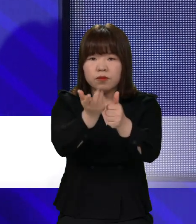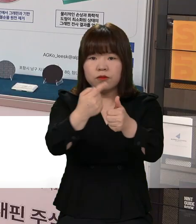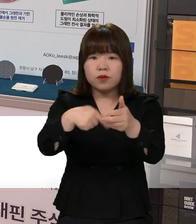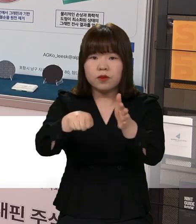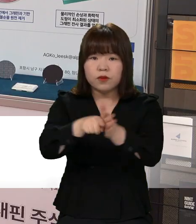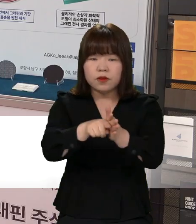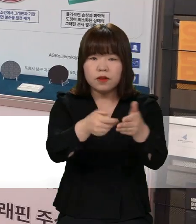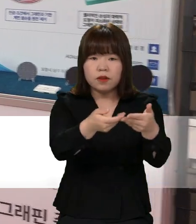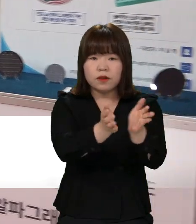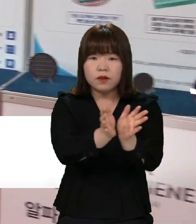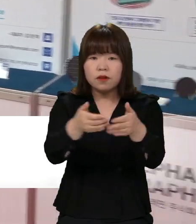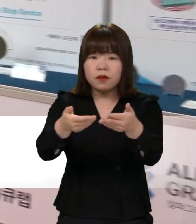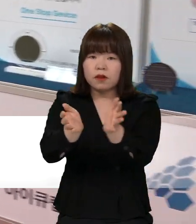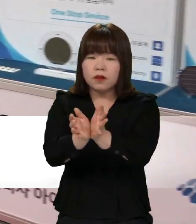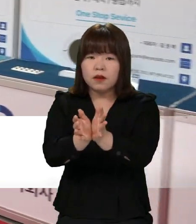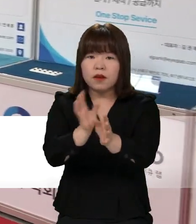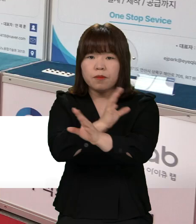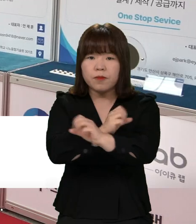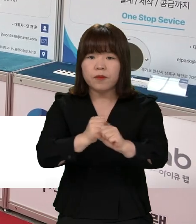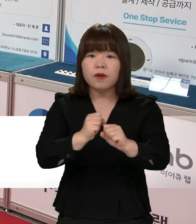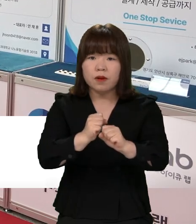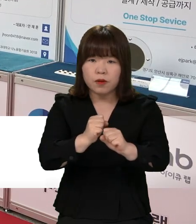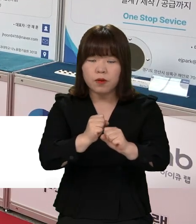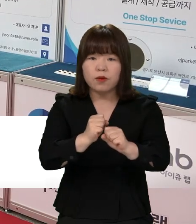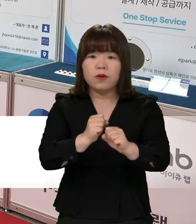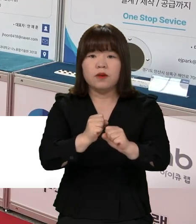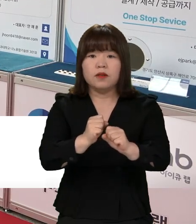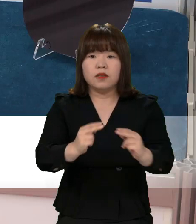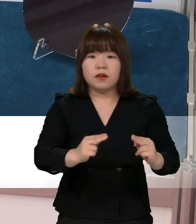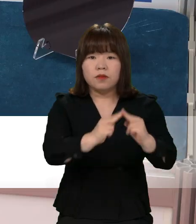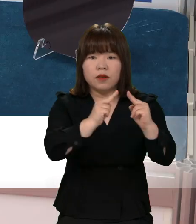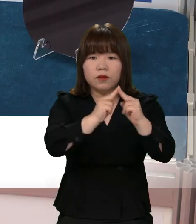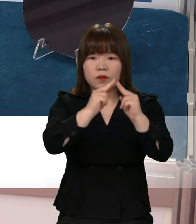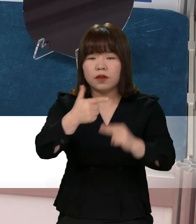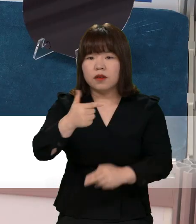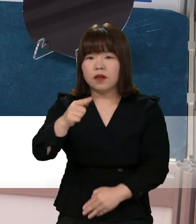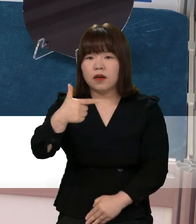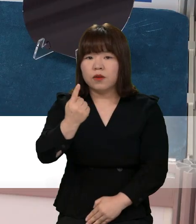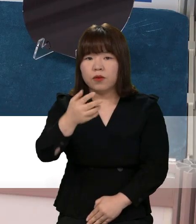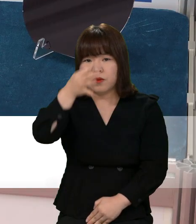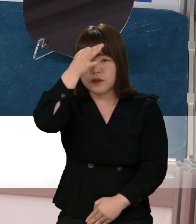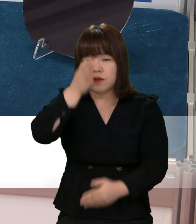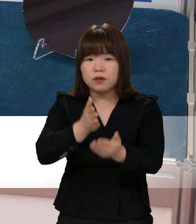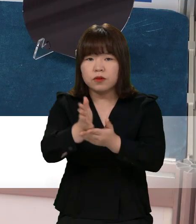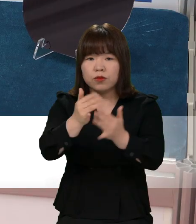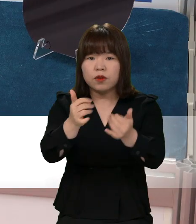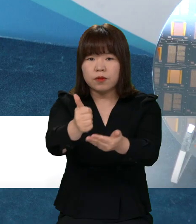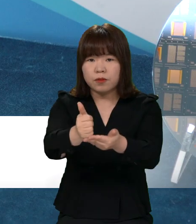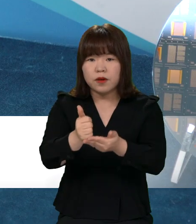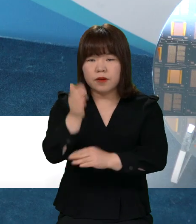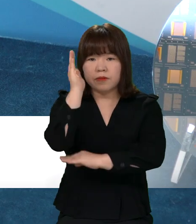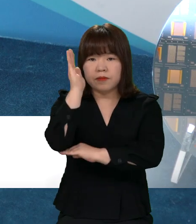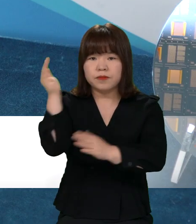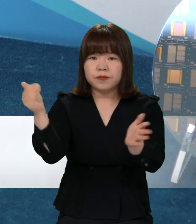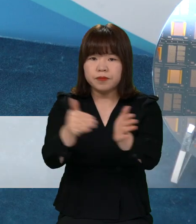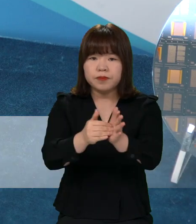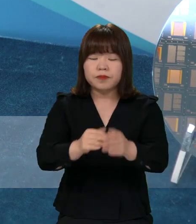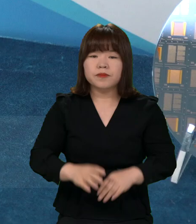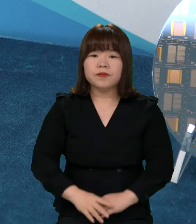산업 육성을 위한 지산 학연 상생 협력 협약 체결 전력 반도체 나노기술 전문가 초청